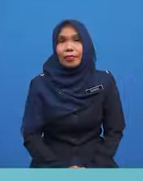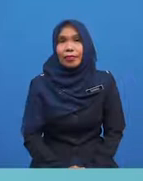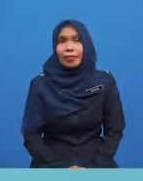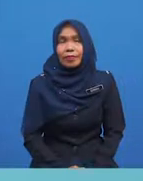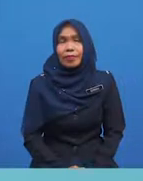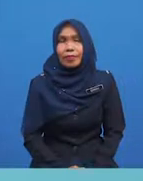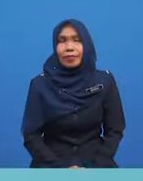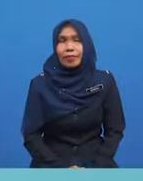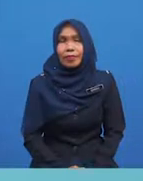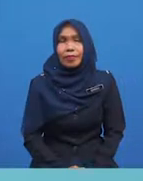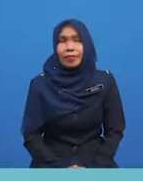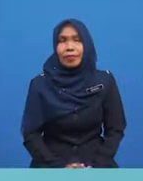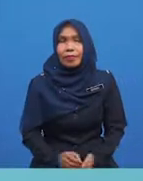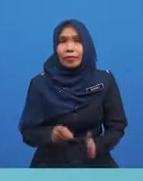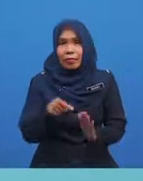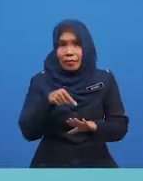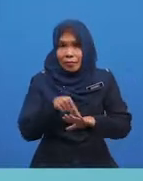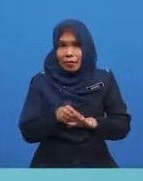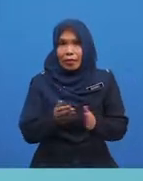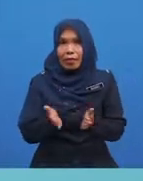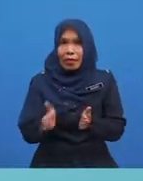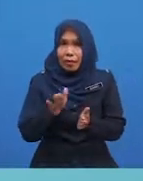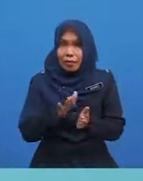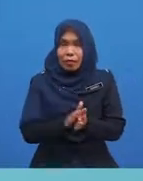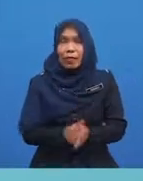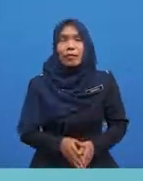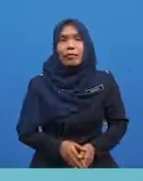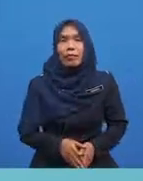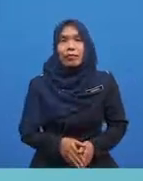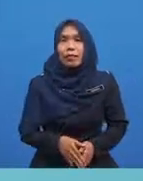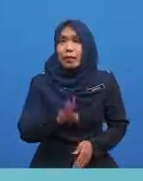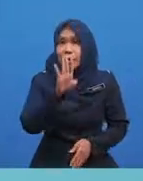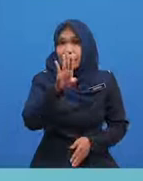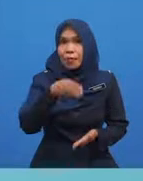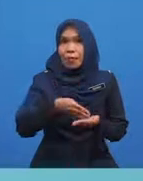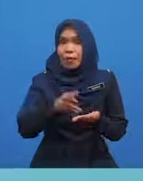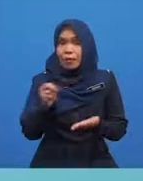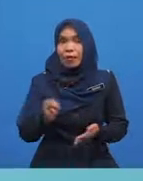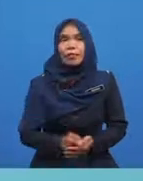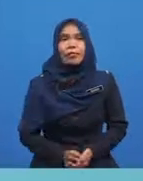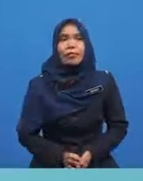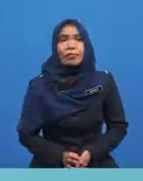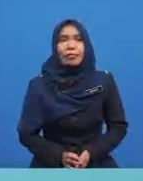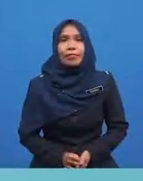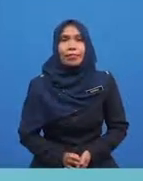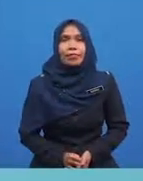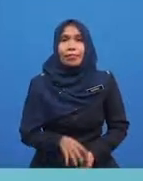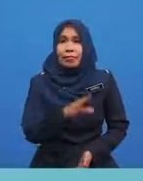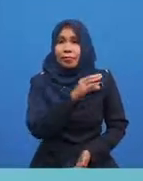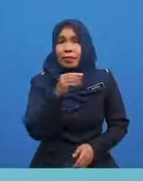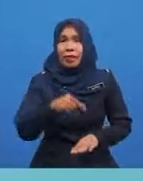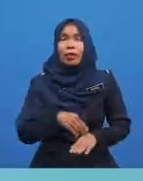satu kertas dilipat menjadi 4 bahagian sama besar dan